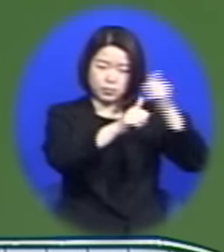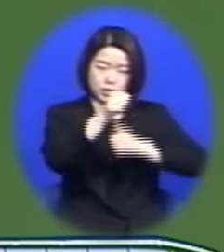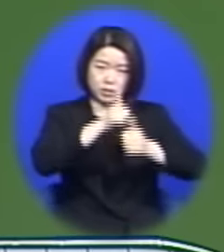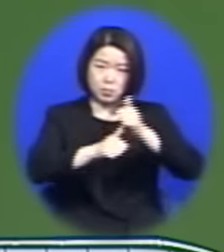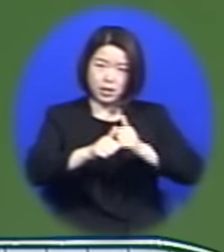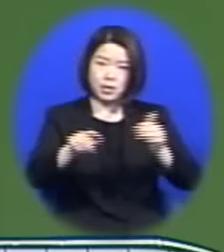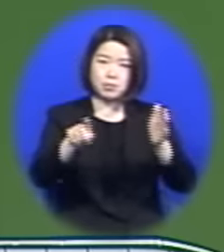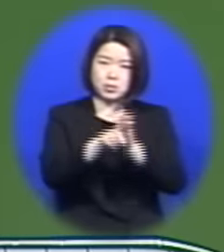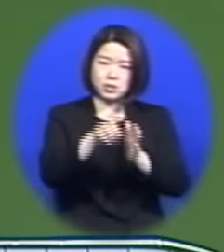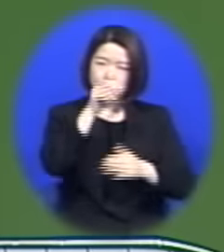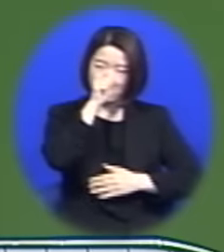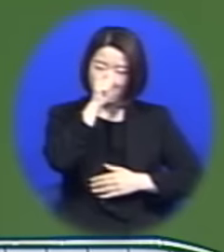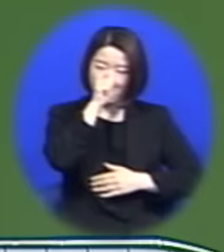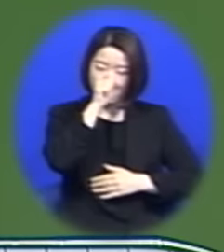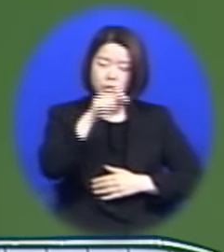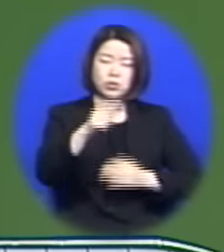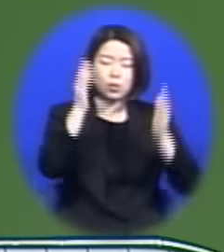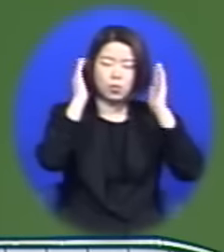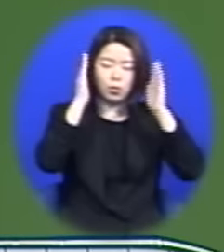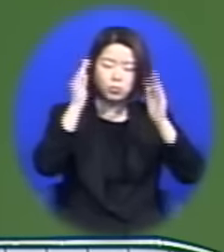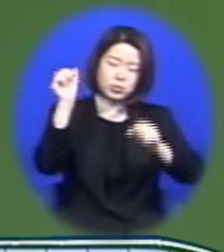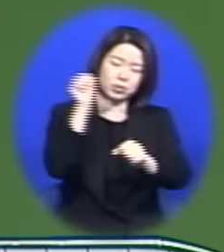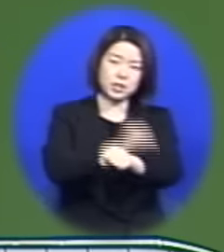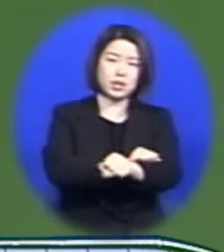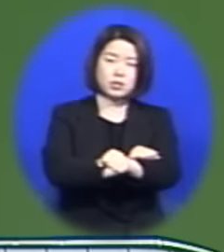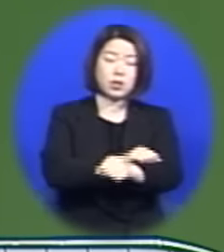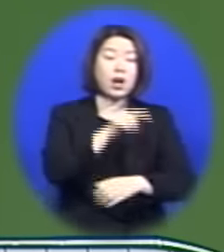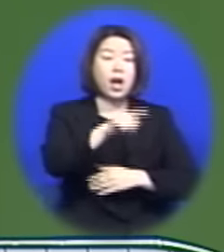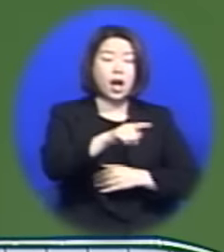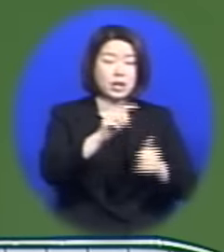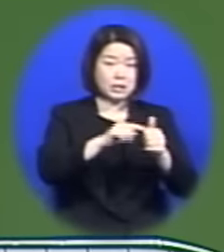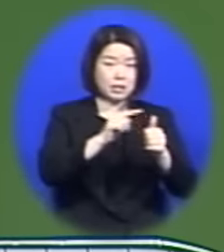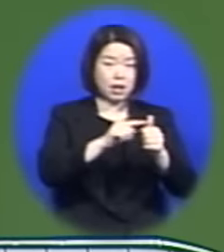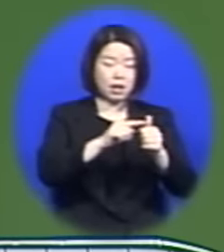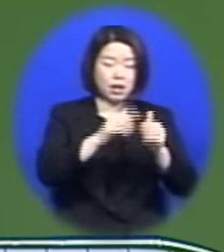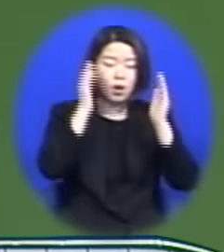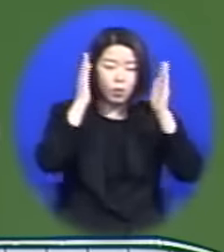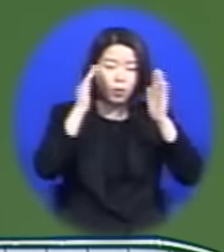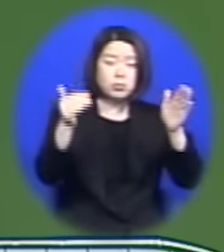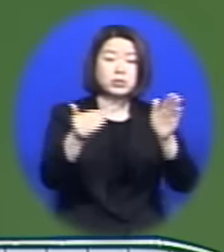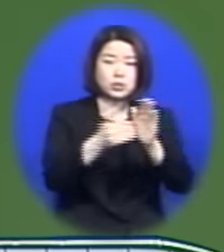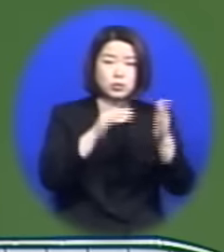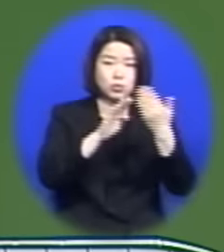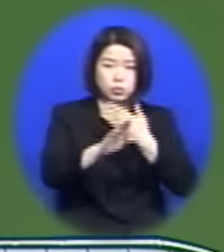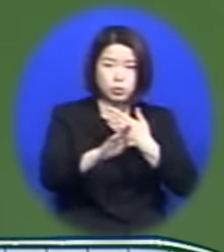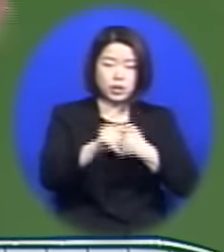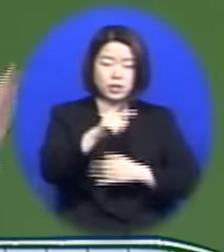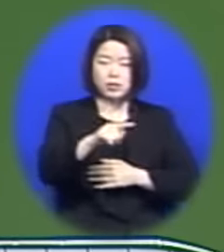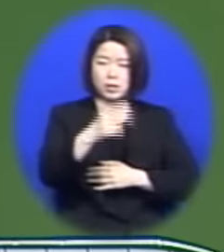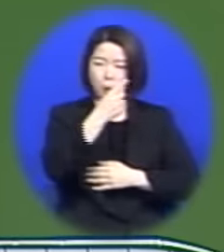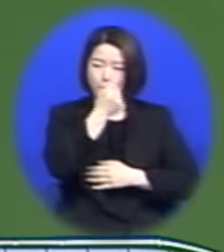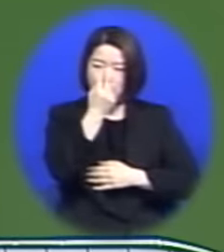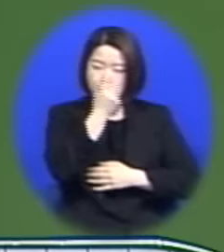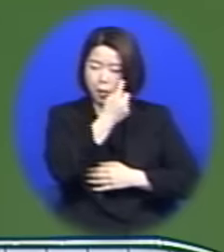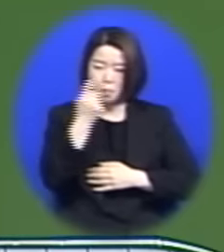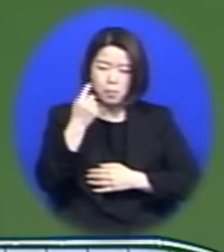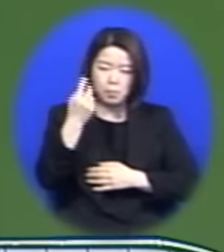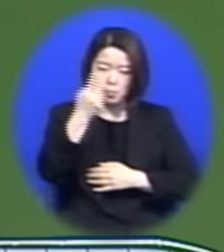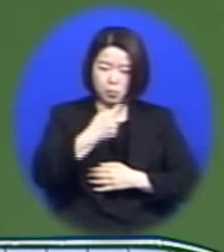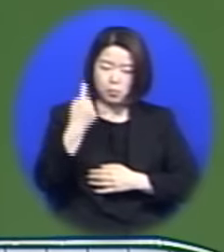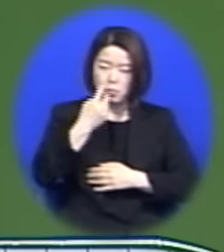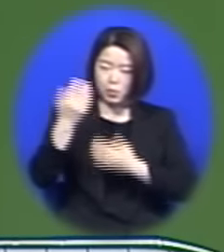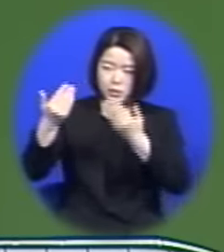그리고 공부도 잘했습니다 그가 학업을 마쳤을 때 그에게는 보장된 좋은 직장이